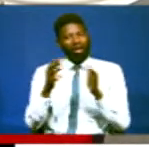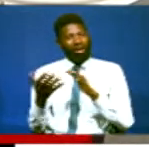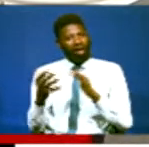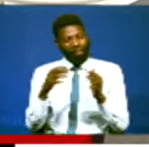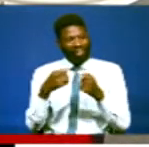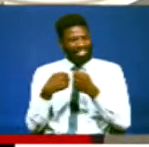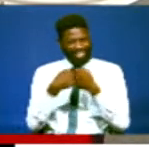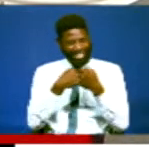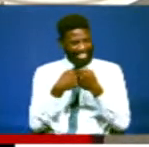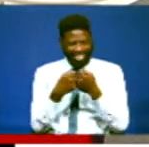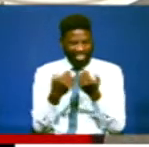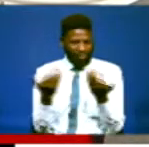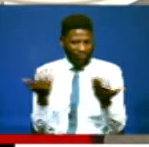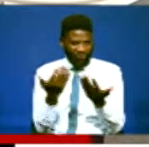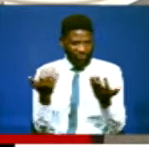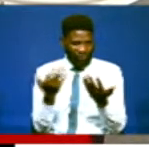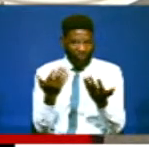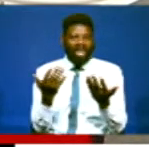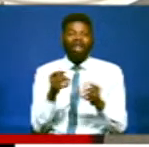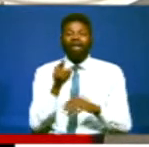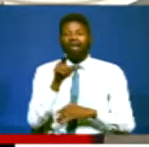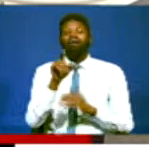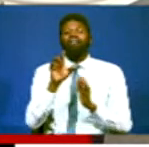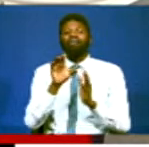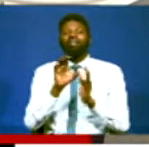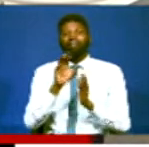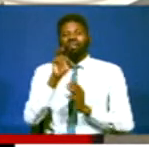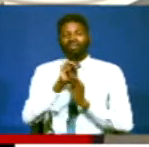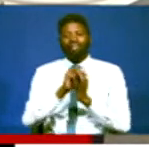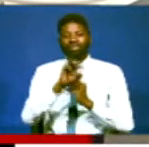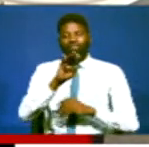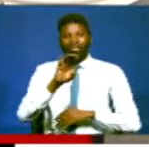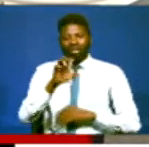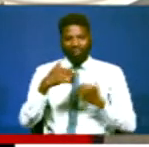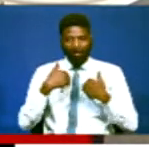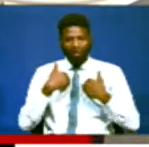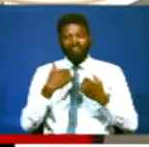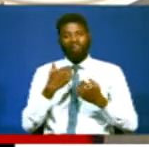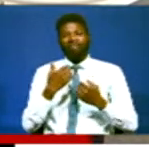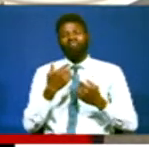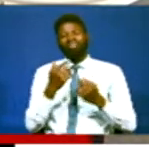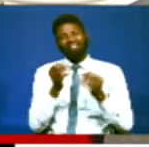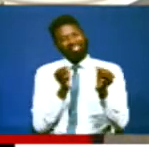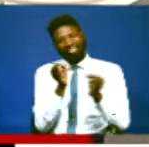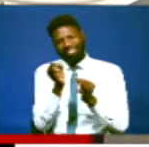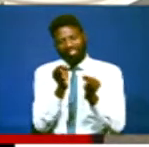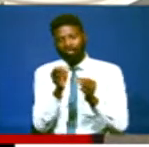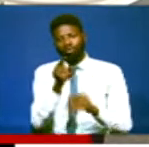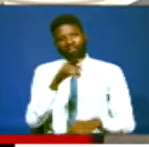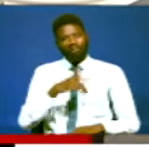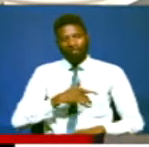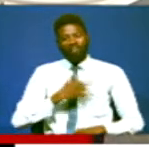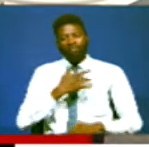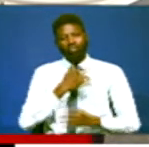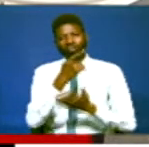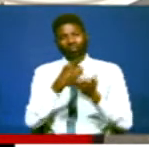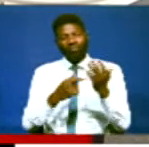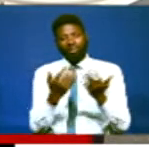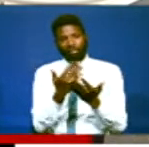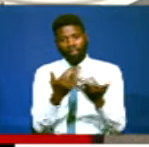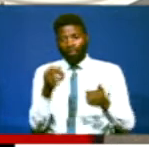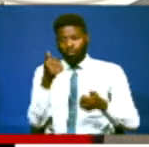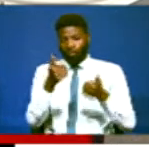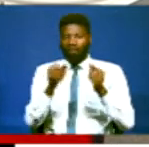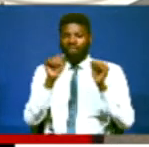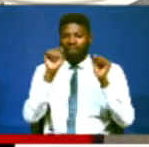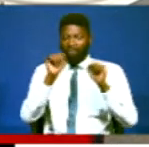wa mtaala mpya wa CBC umekumbana nao. Nataka tu udokezee, je, unahisi ni mambo gani ambapo yangeweza